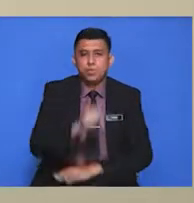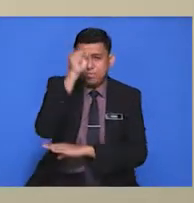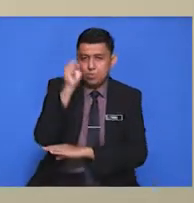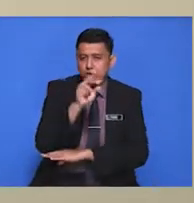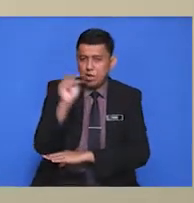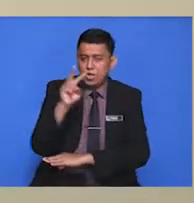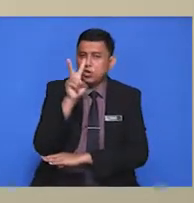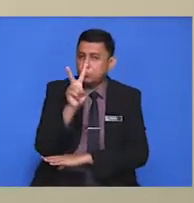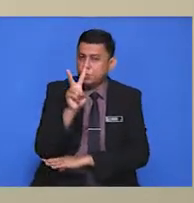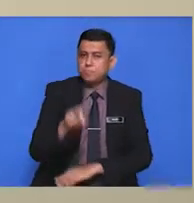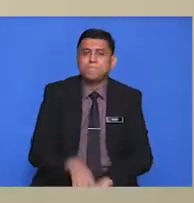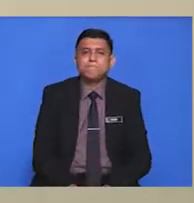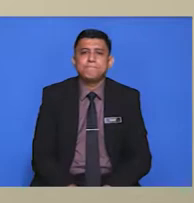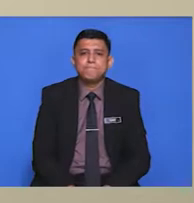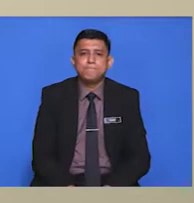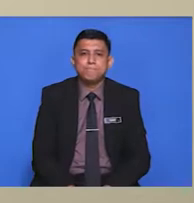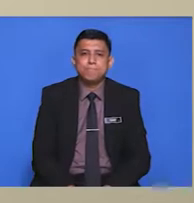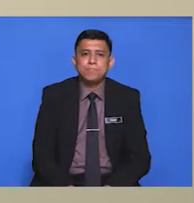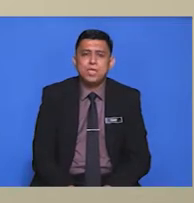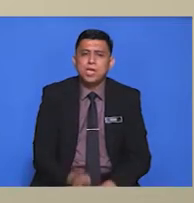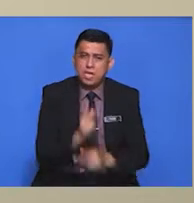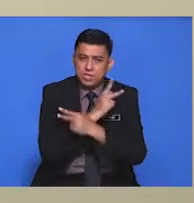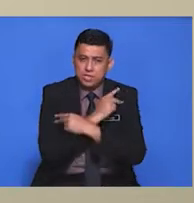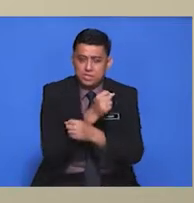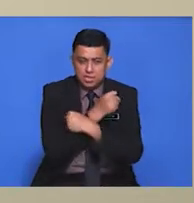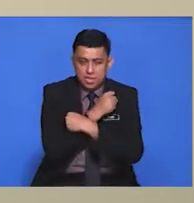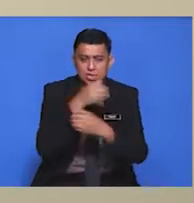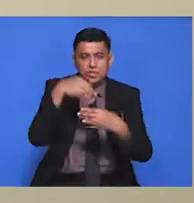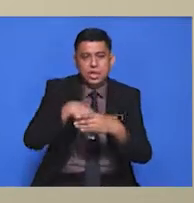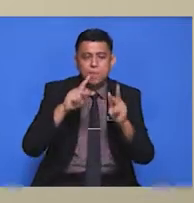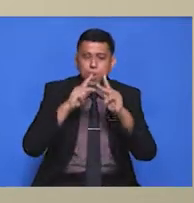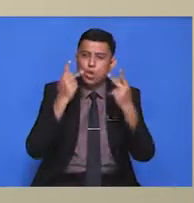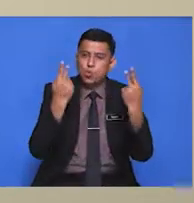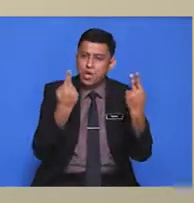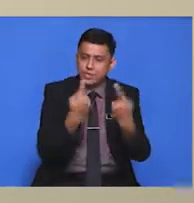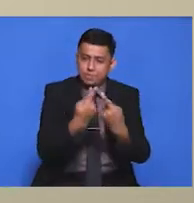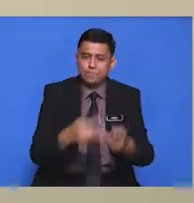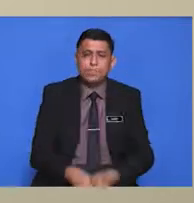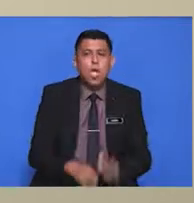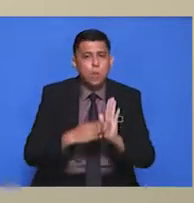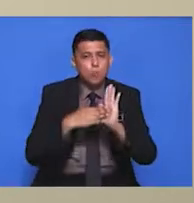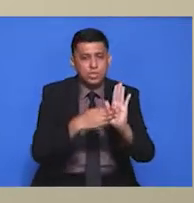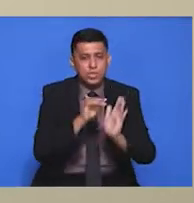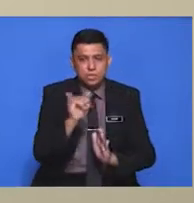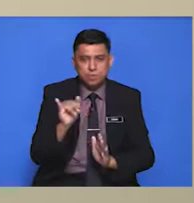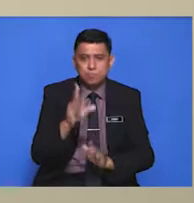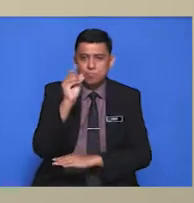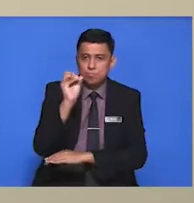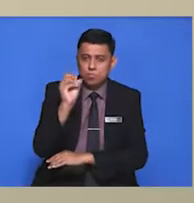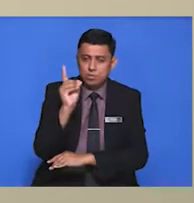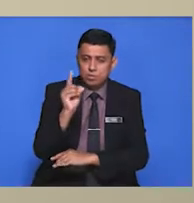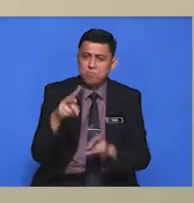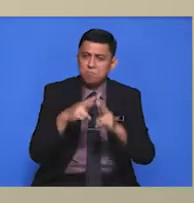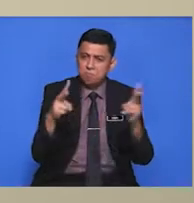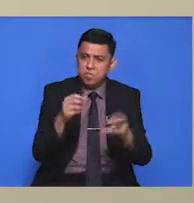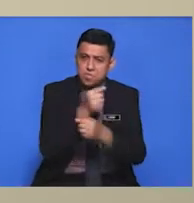Persoalan kedua. Persoalan kasih sayang dalam keluarga. Buktinya, Dodo amat